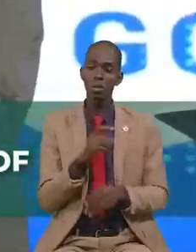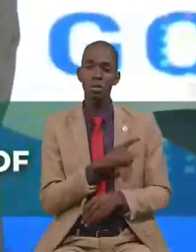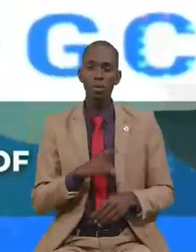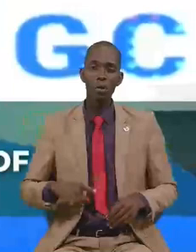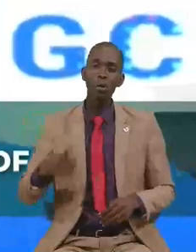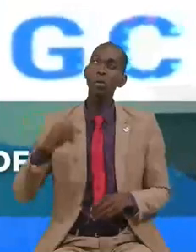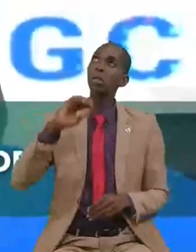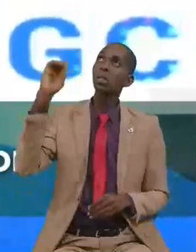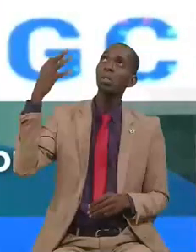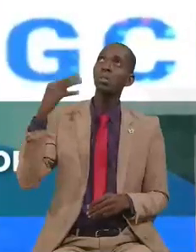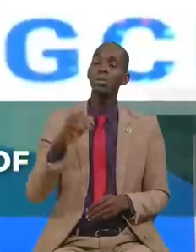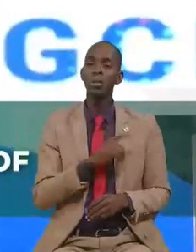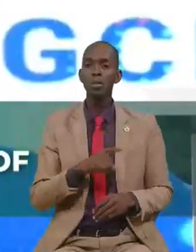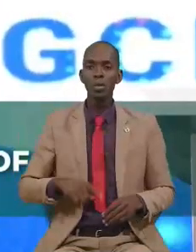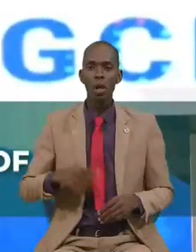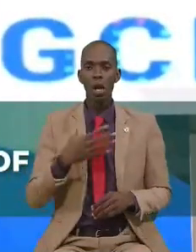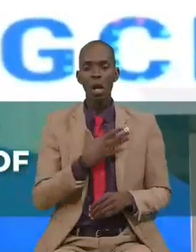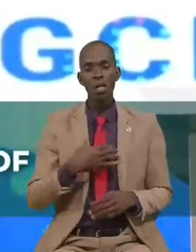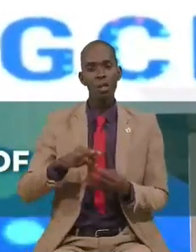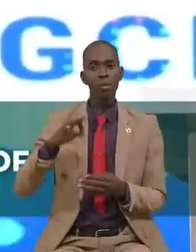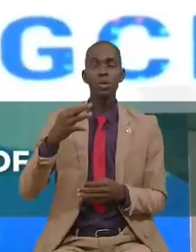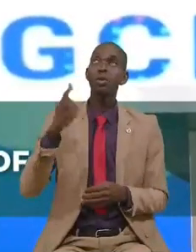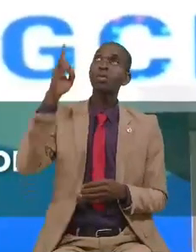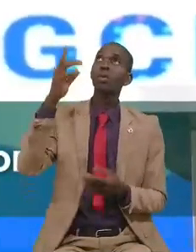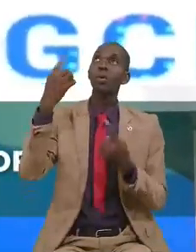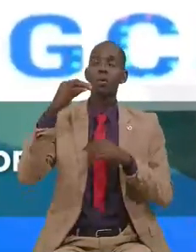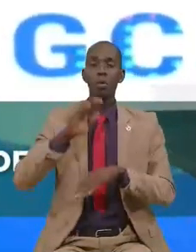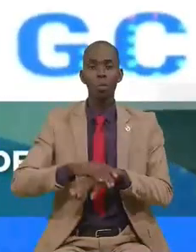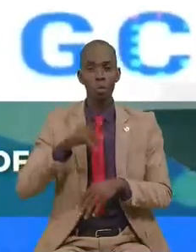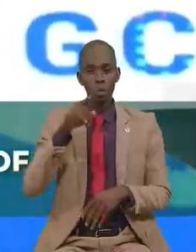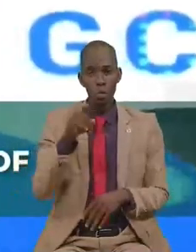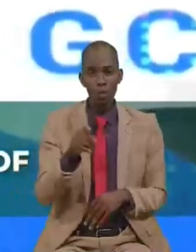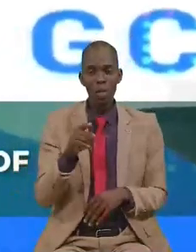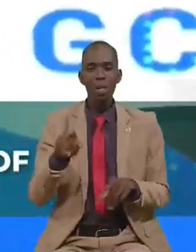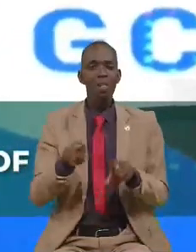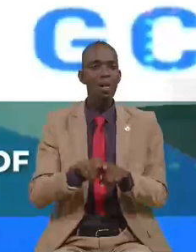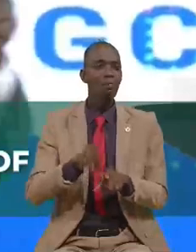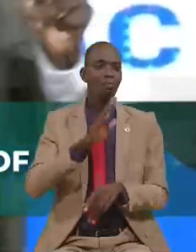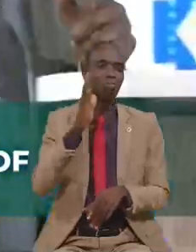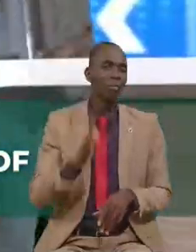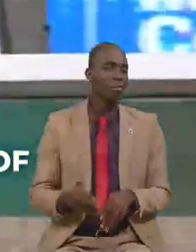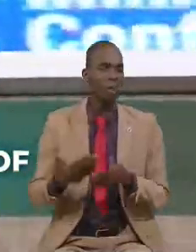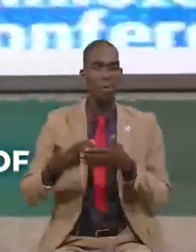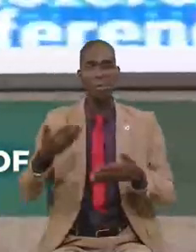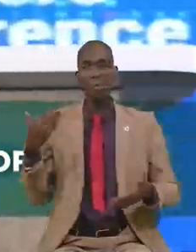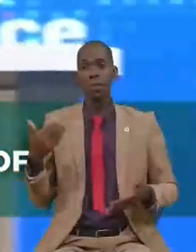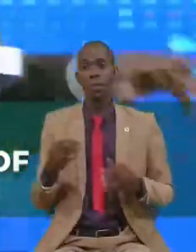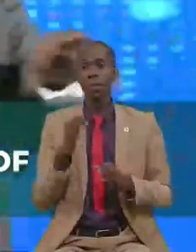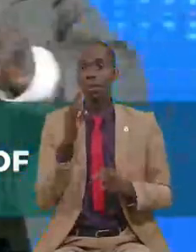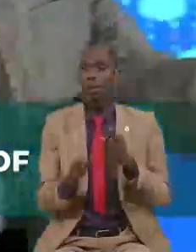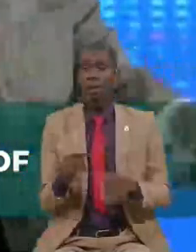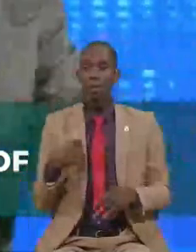l'Esprit de Dieu venant à toi et venant sur toi comme jamais par le passé. Si nous